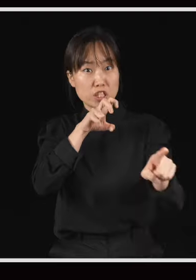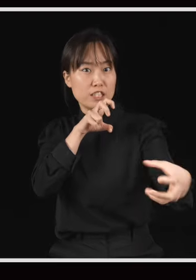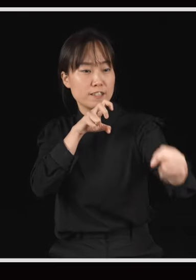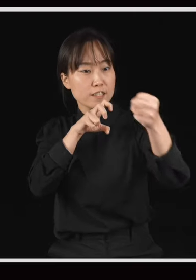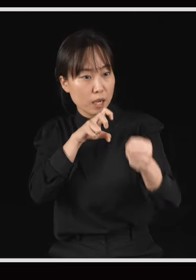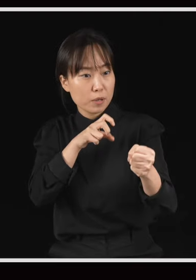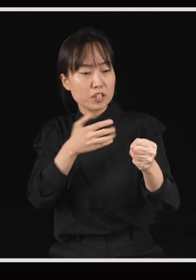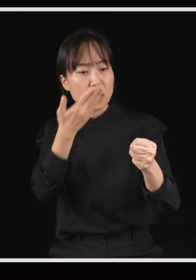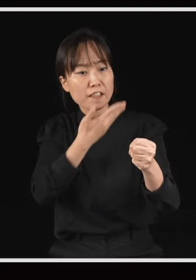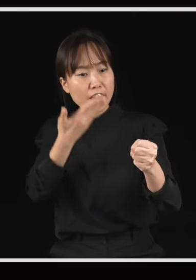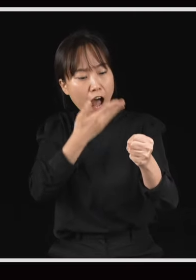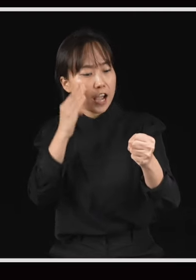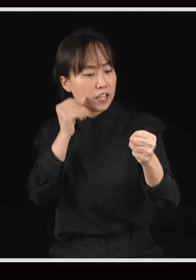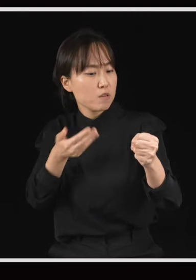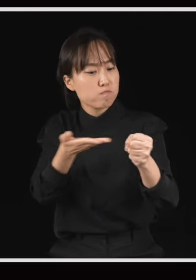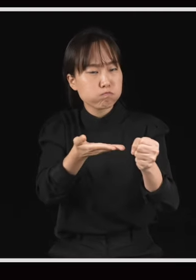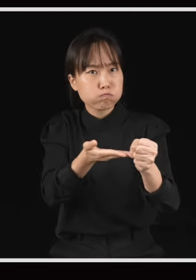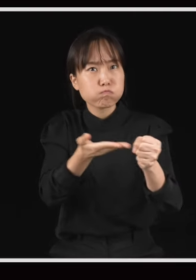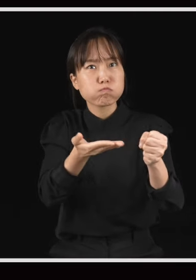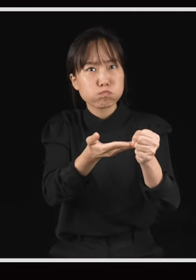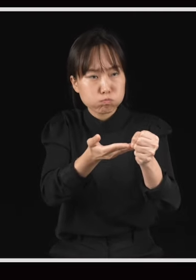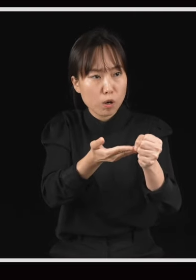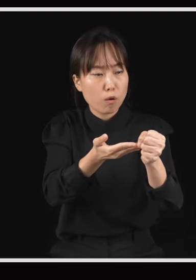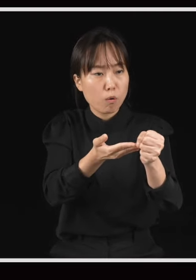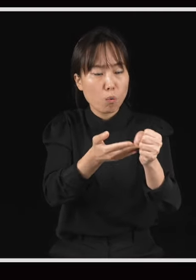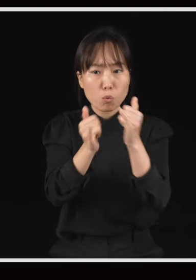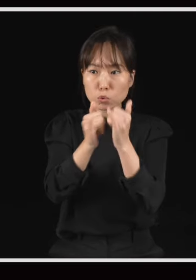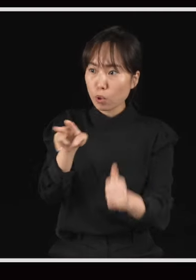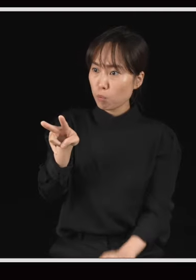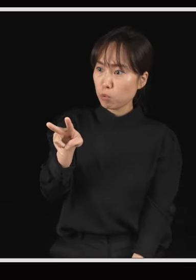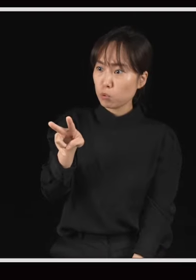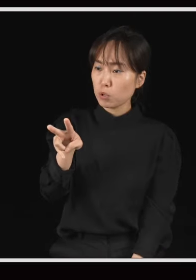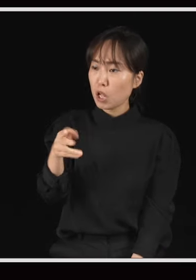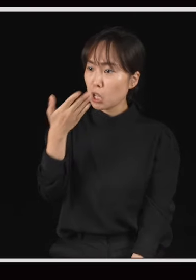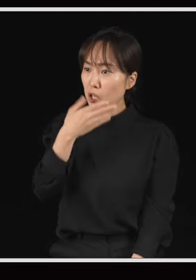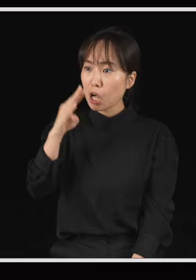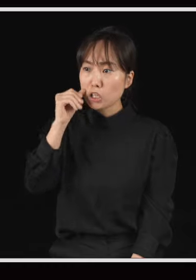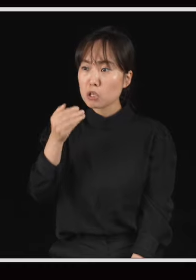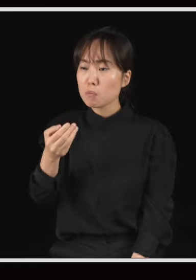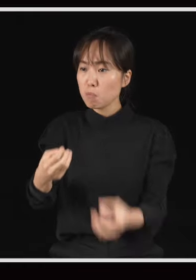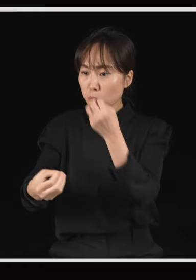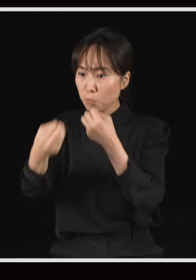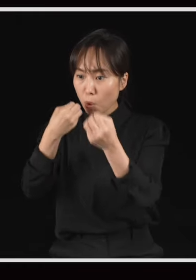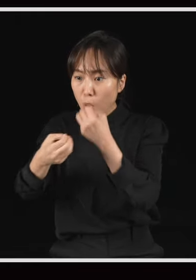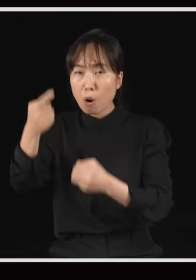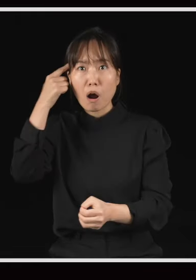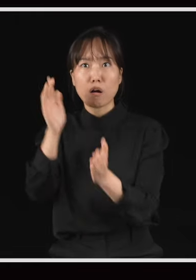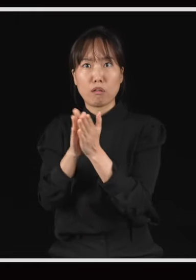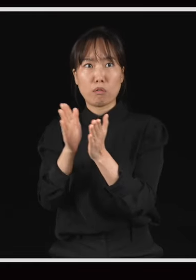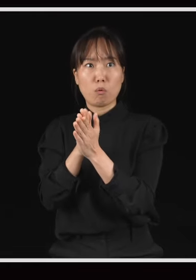실험실에서 이거를 모델로 만들어서 빨리빨리 늙히고 있는데 이런 것들을 사람들이 직접 자기한테 하고 있는